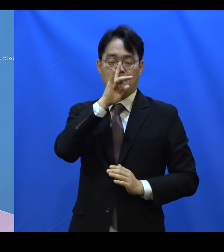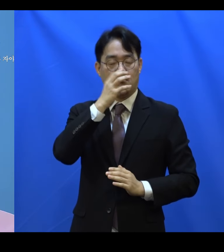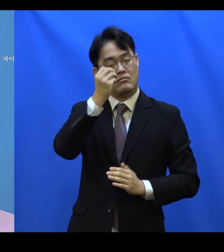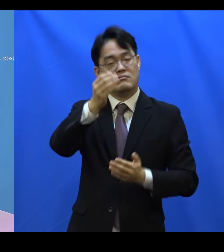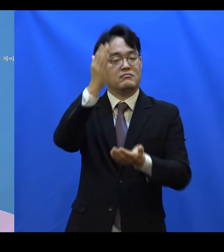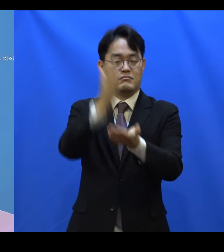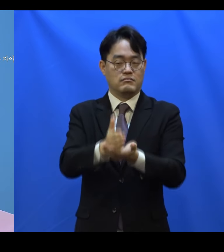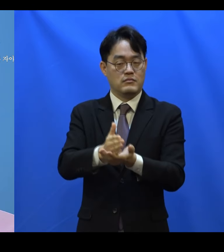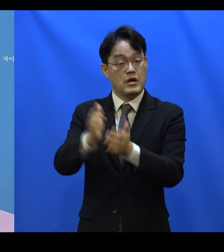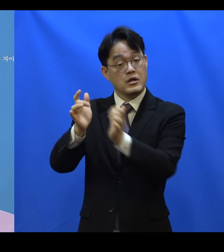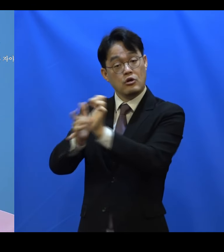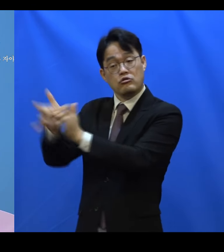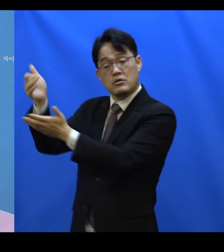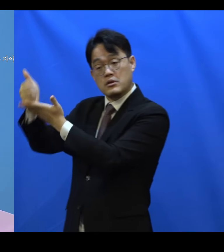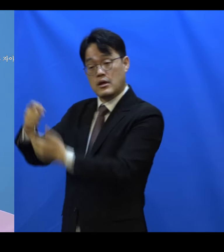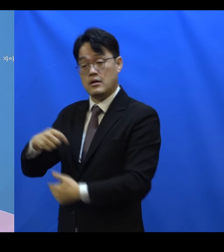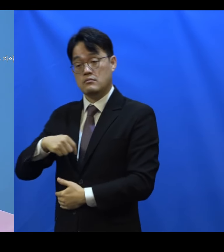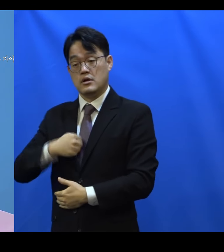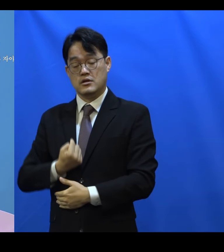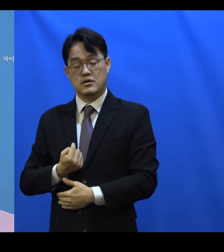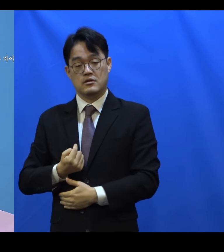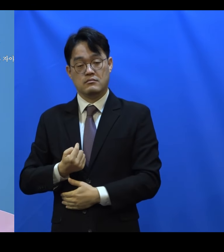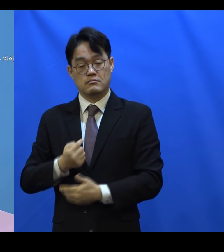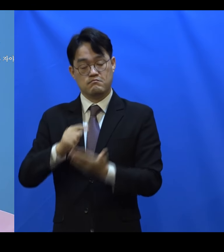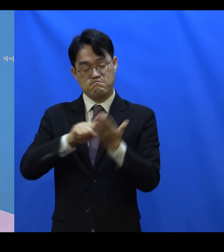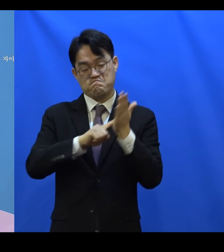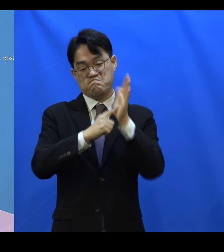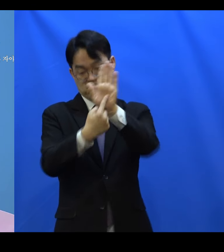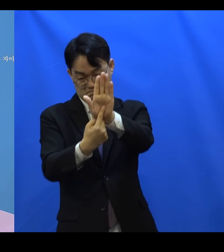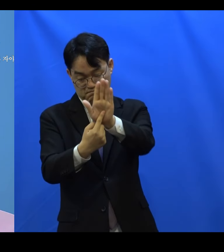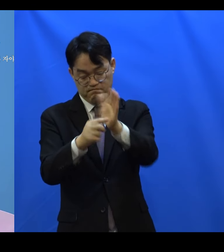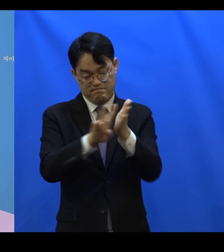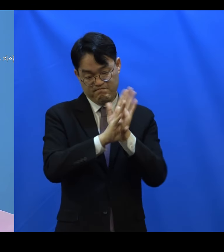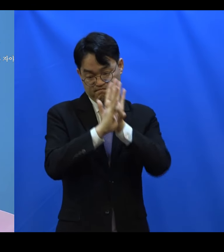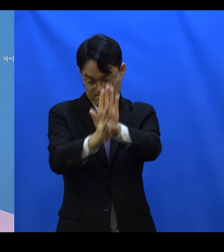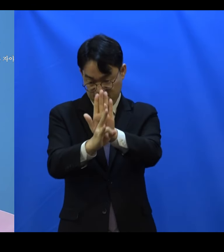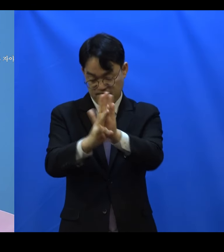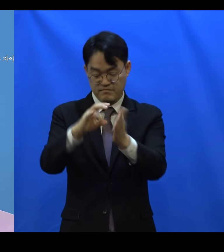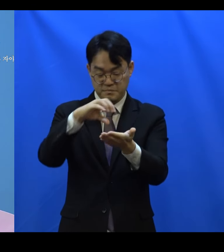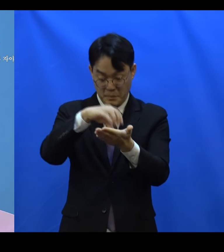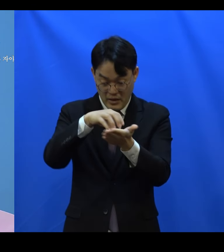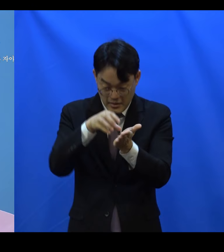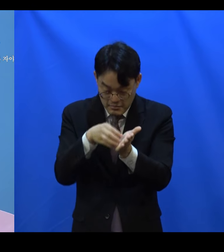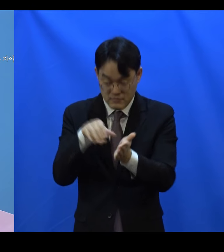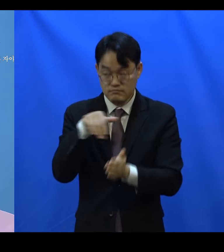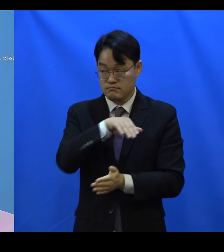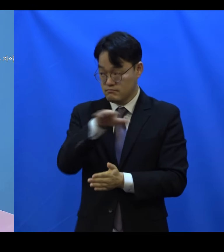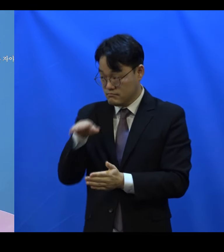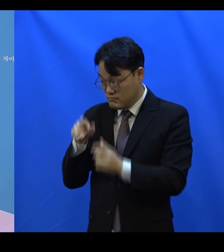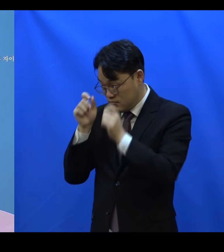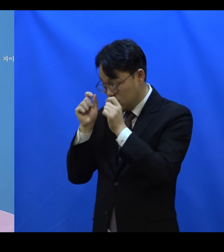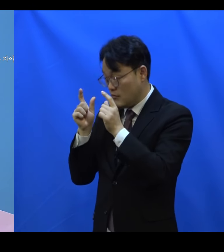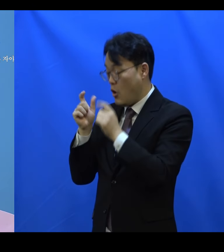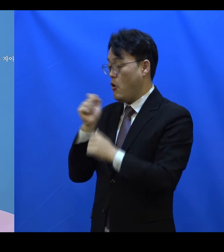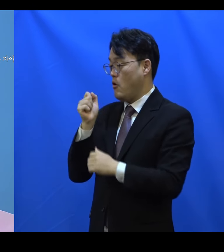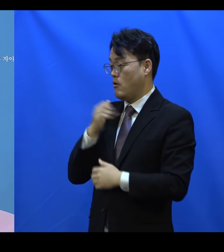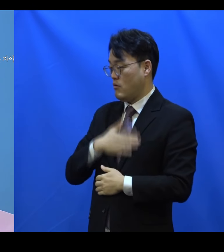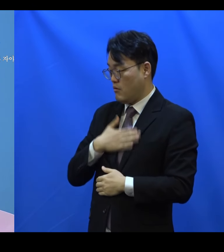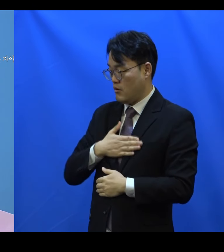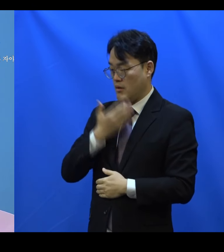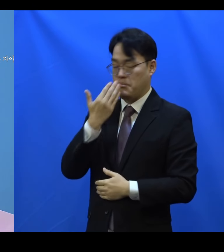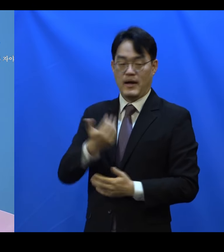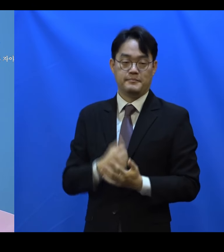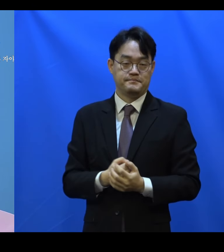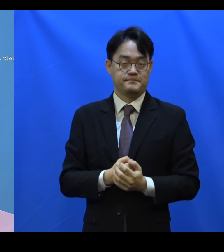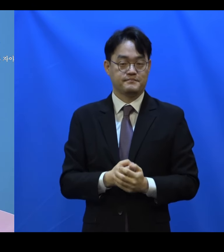자기 자신을 드러내심, 그게 성경입니다. 그래서 우리는 그분을 성경을 통해서 발견하는데, 오늘은 이 아가스를